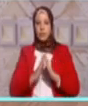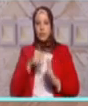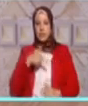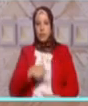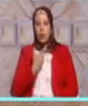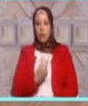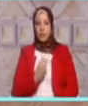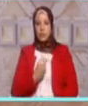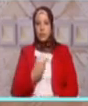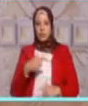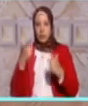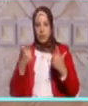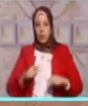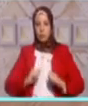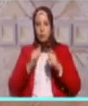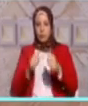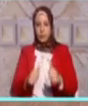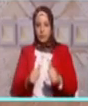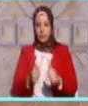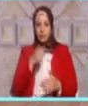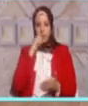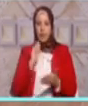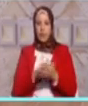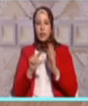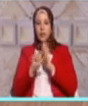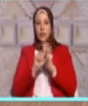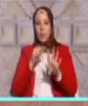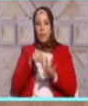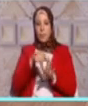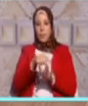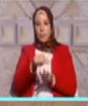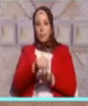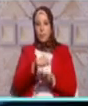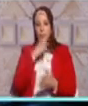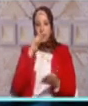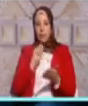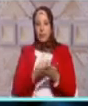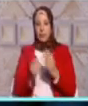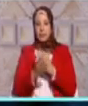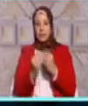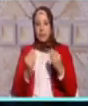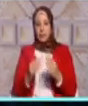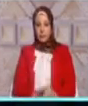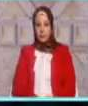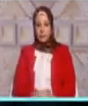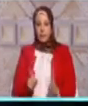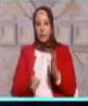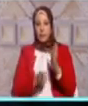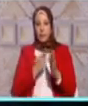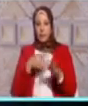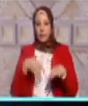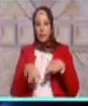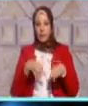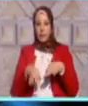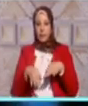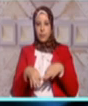دولة. رئيس الوزراء أكد على عدد من النقاط، أولها أن القيادة السياسية بتعتبر